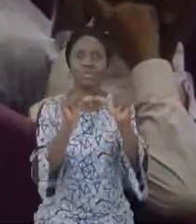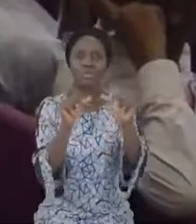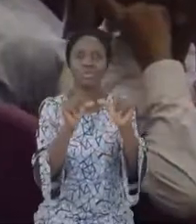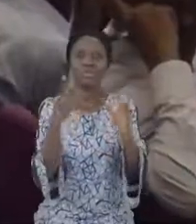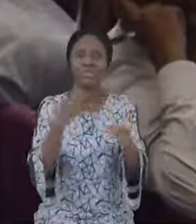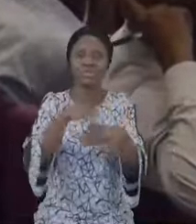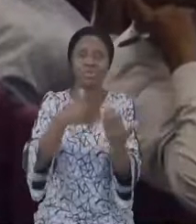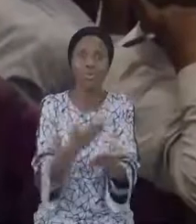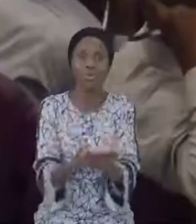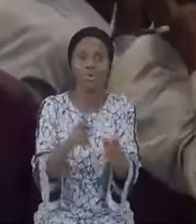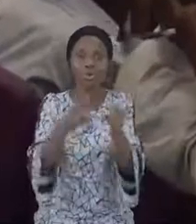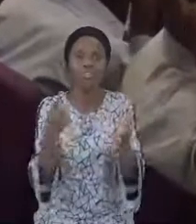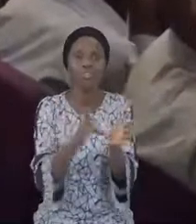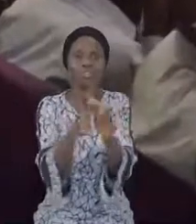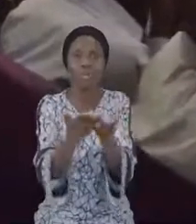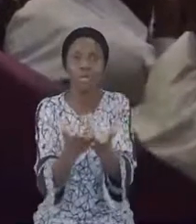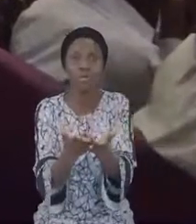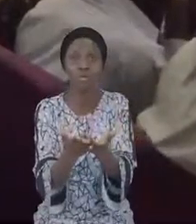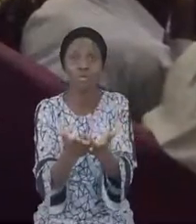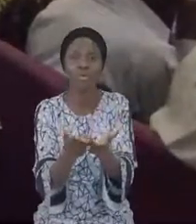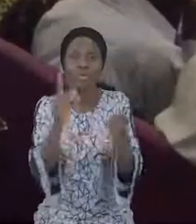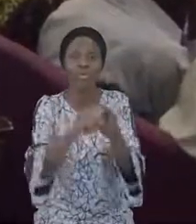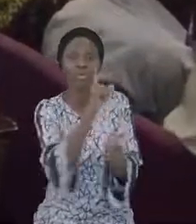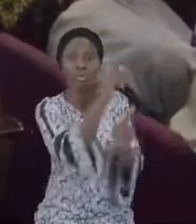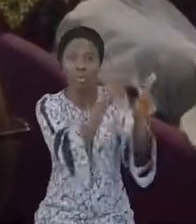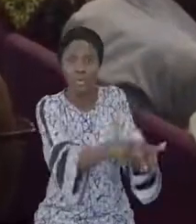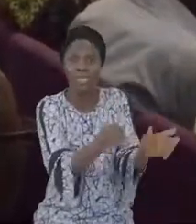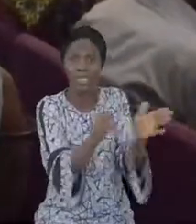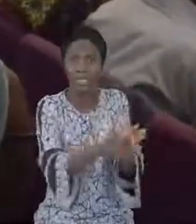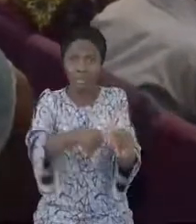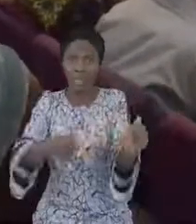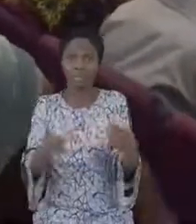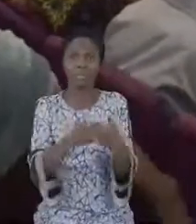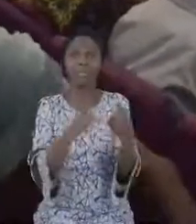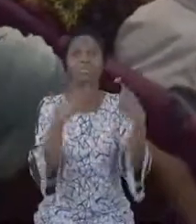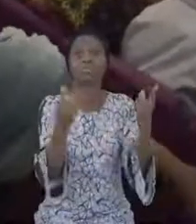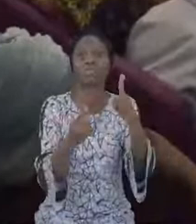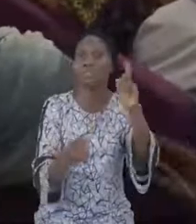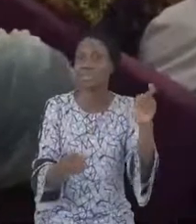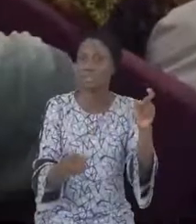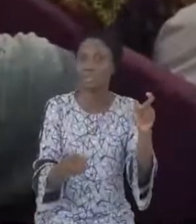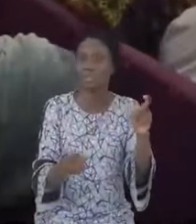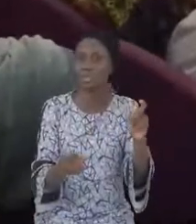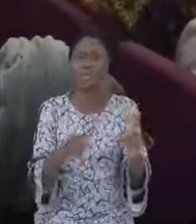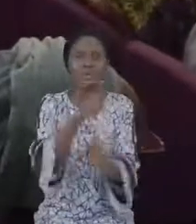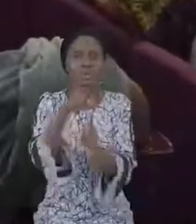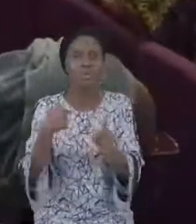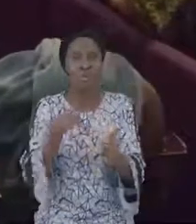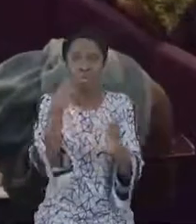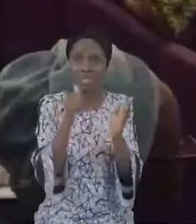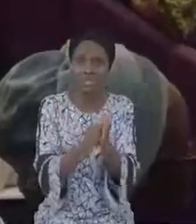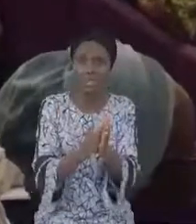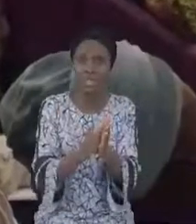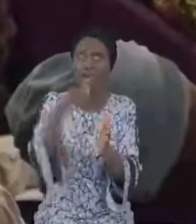dans votre quartier qui a rétrogradé? Lorsque nous disons que Dieu nous a tout donné, nous a donné tout ce